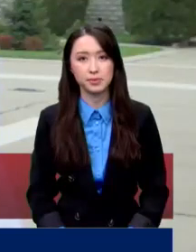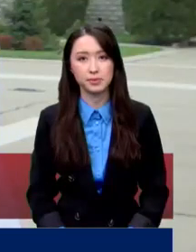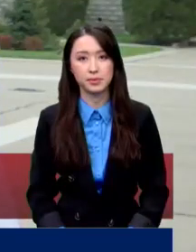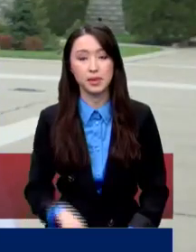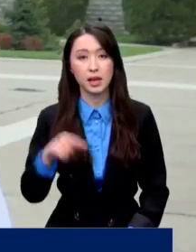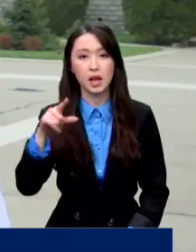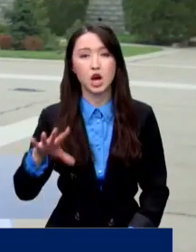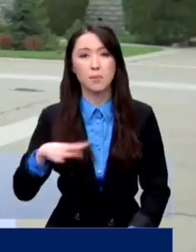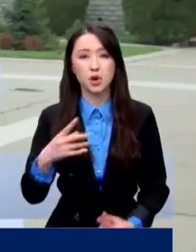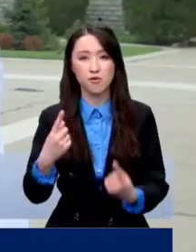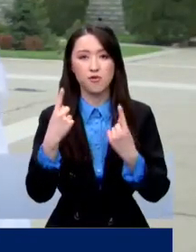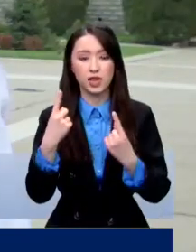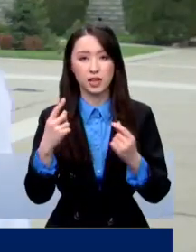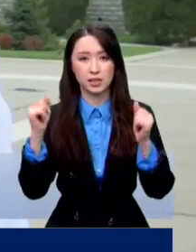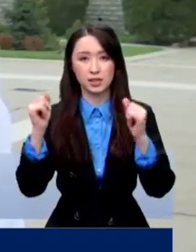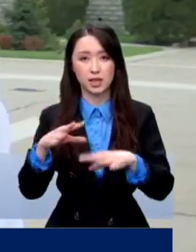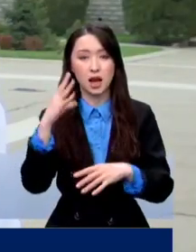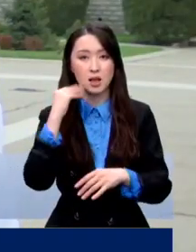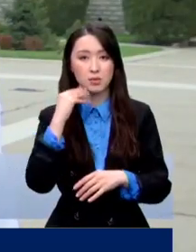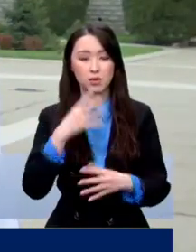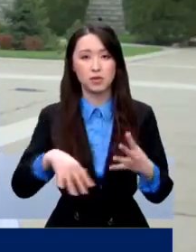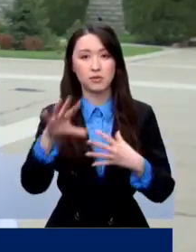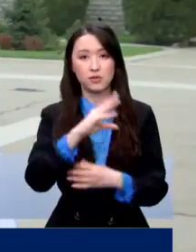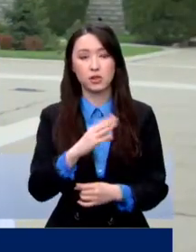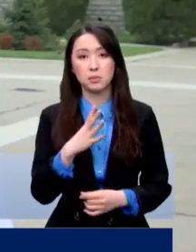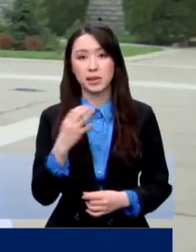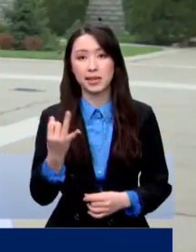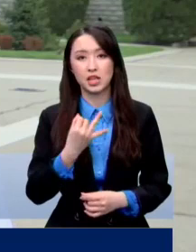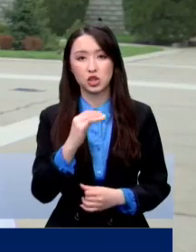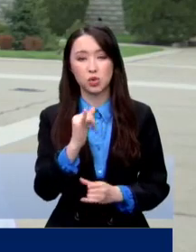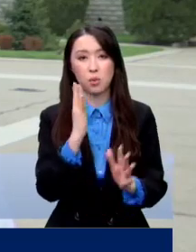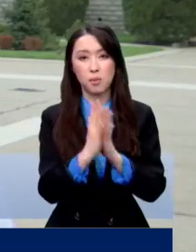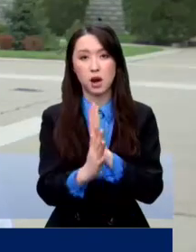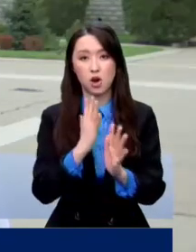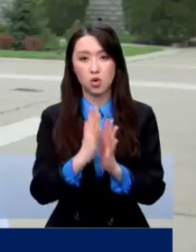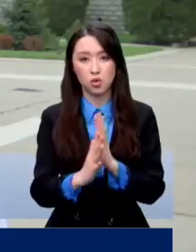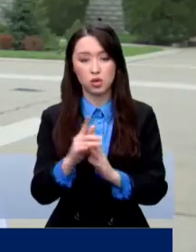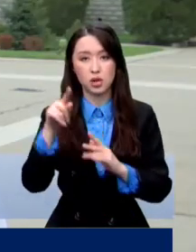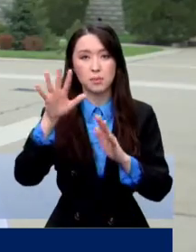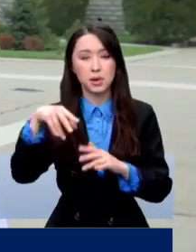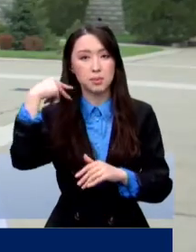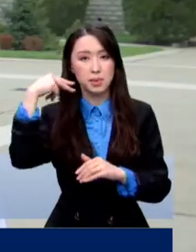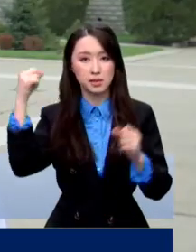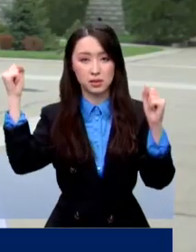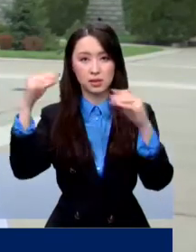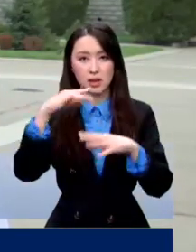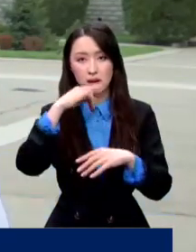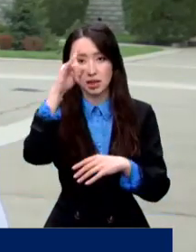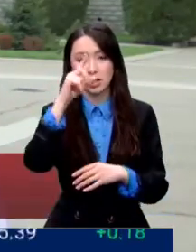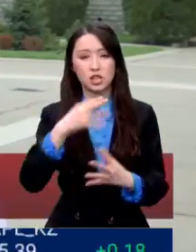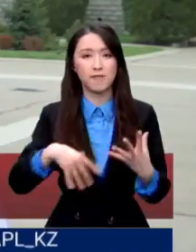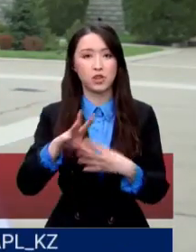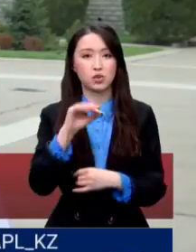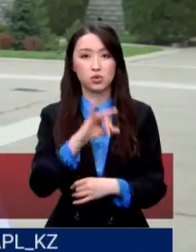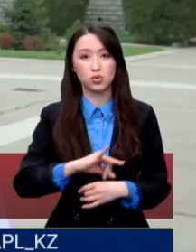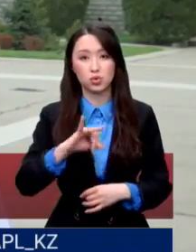Это когда-то величественное здание в Алматы вызывало неподдельный интерес у прохожих. Резиденция президента Казахстана за всю свою